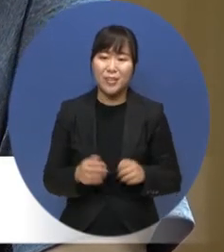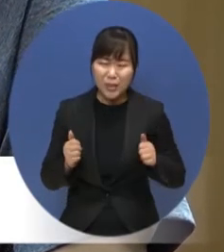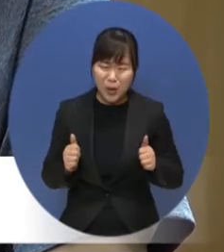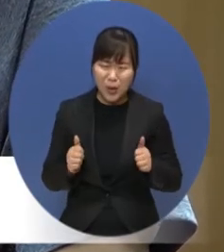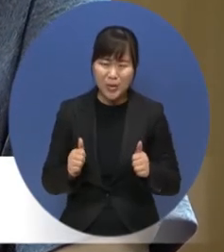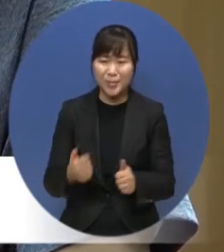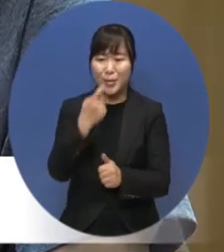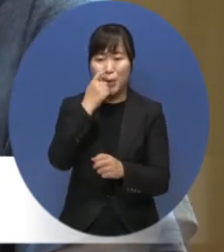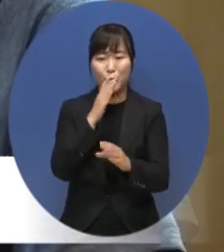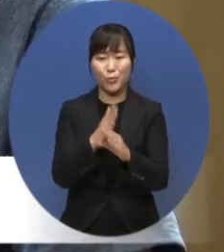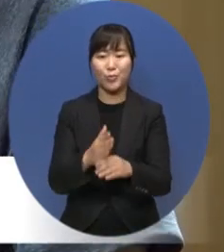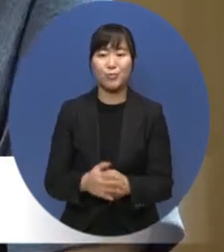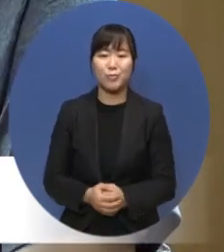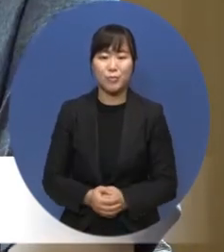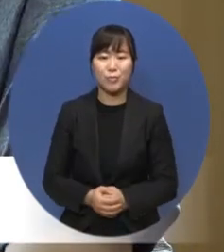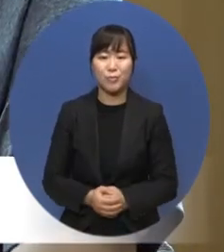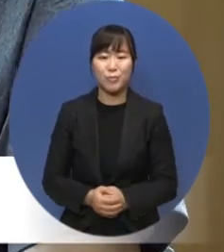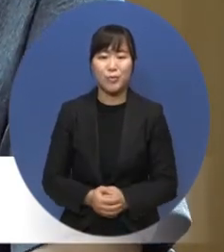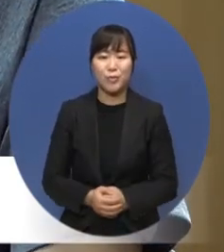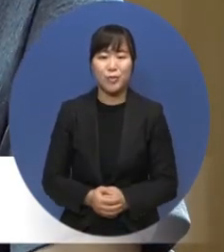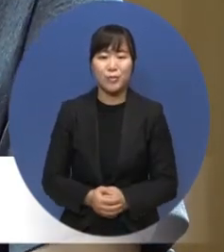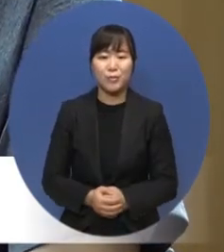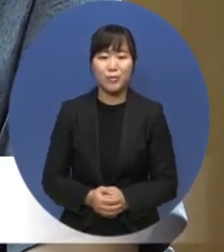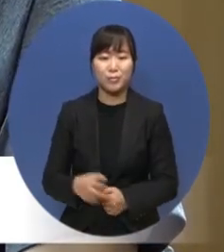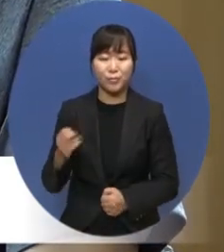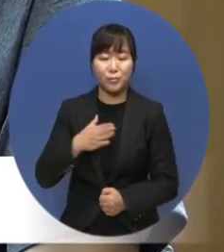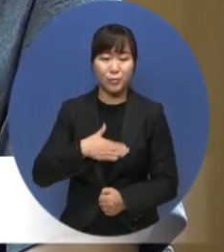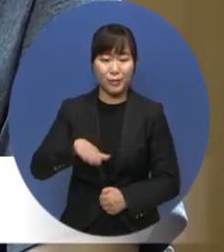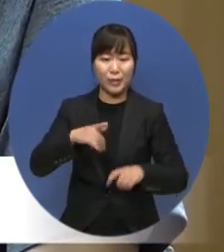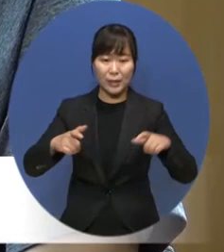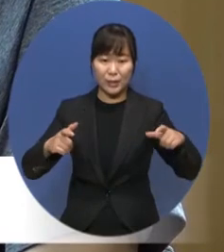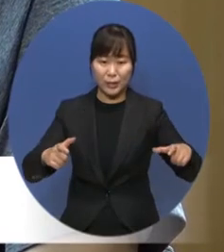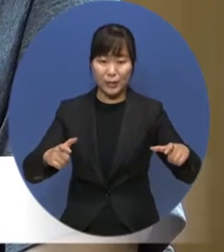지금 배우고 있는 중입니다. 또 우리 지역이 이제